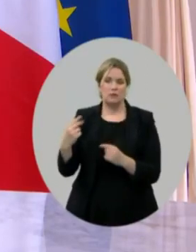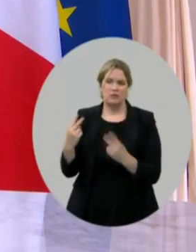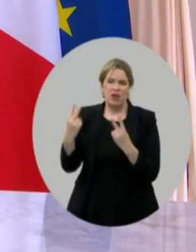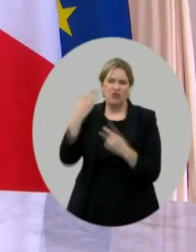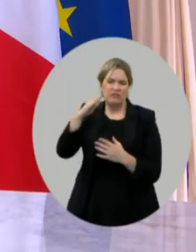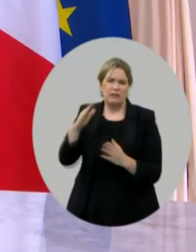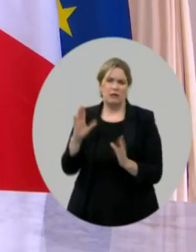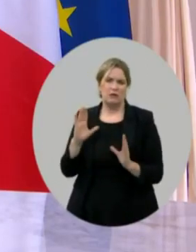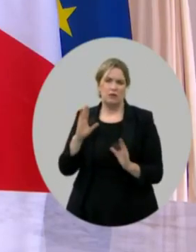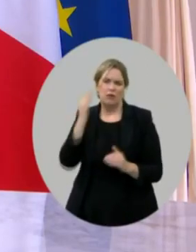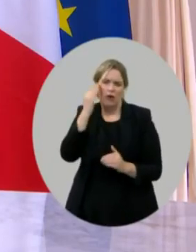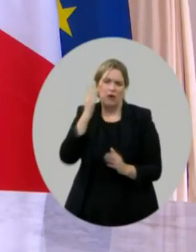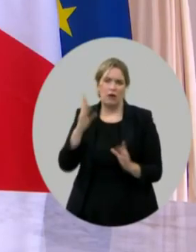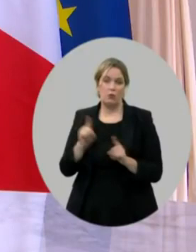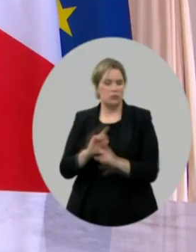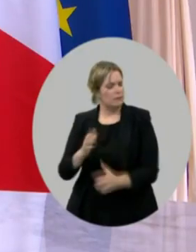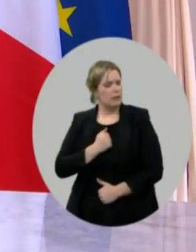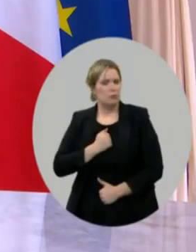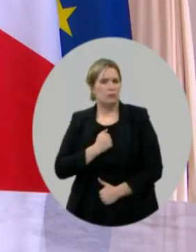et que j'assume pleinement.